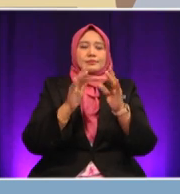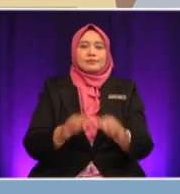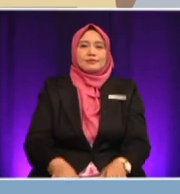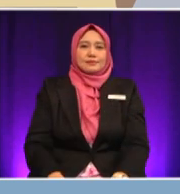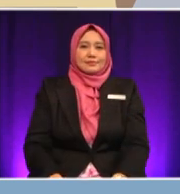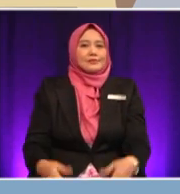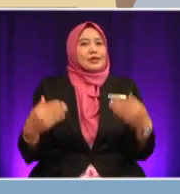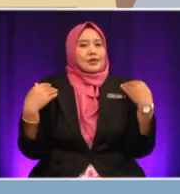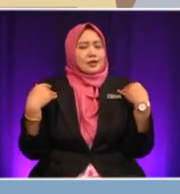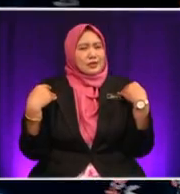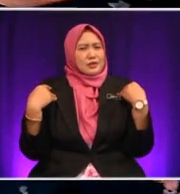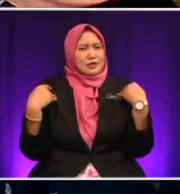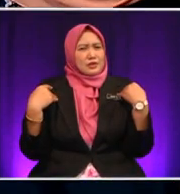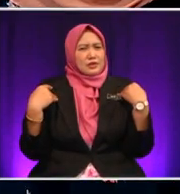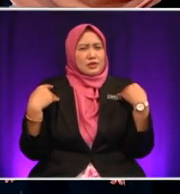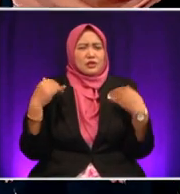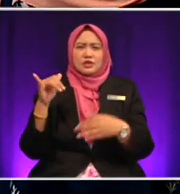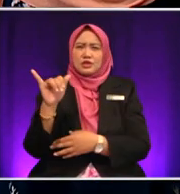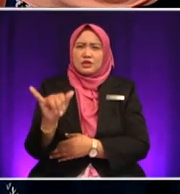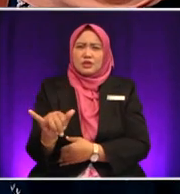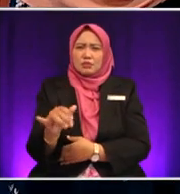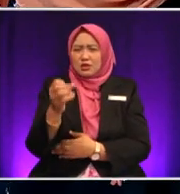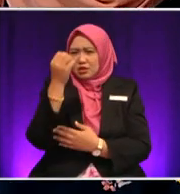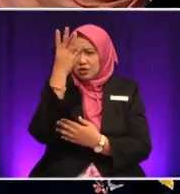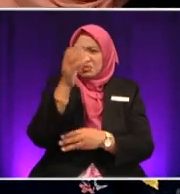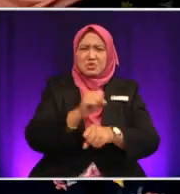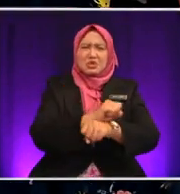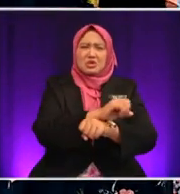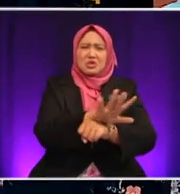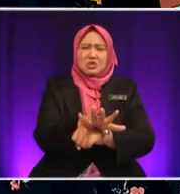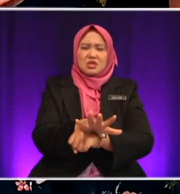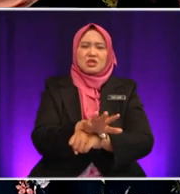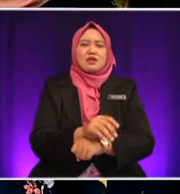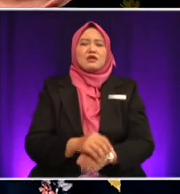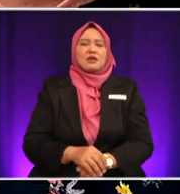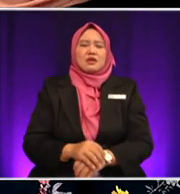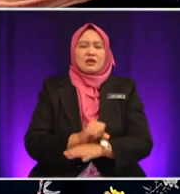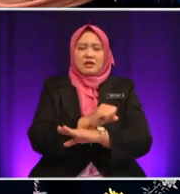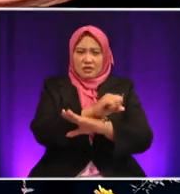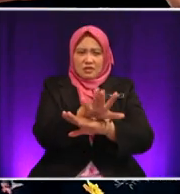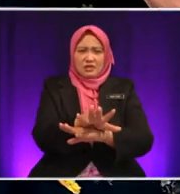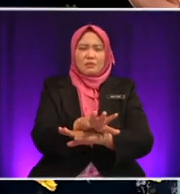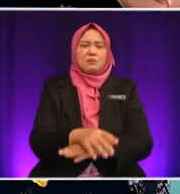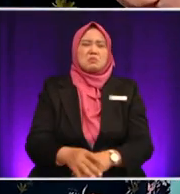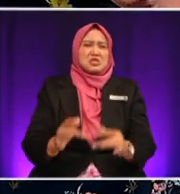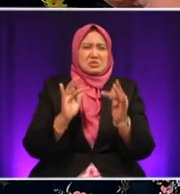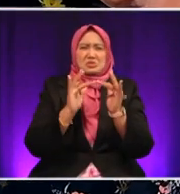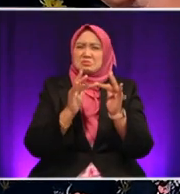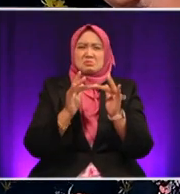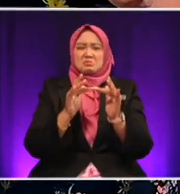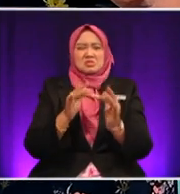ancaman X ancaman tak boleh Bagi Makkah di situ sebab Apa sebab